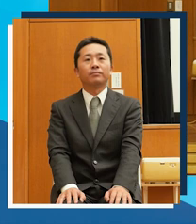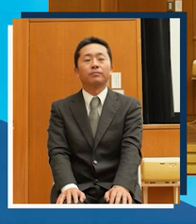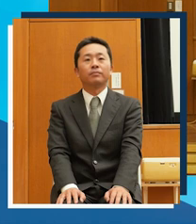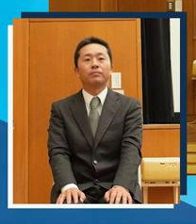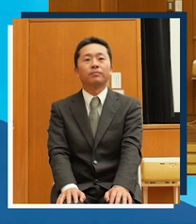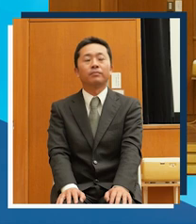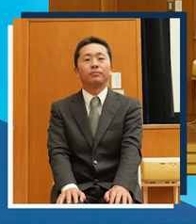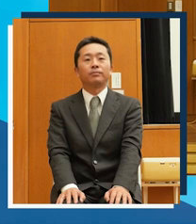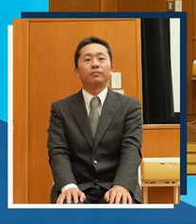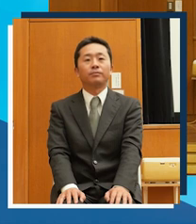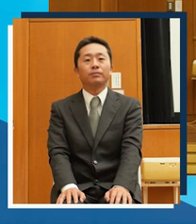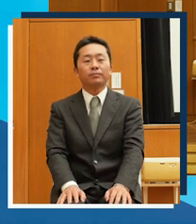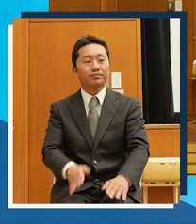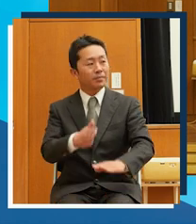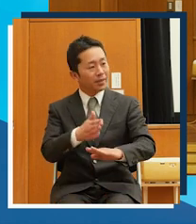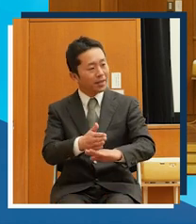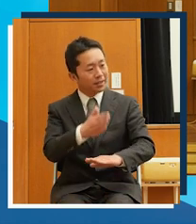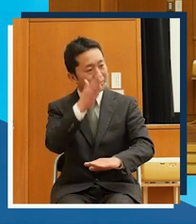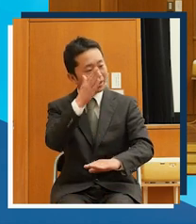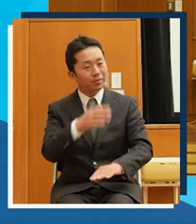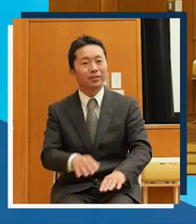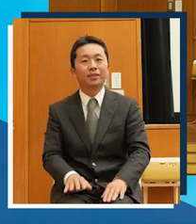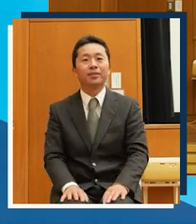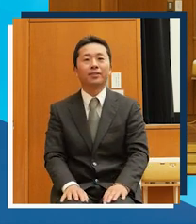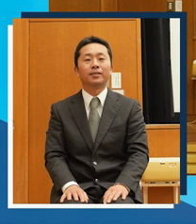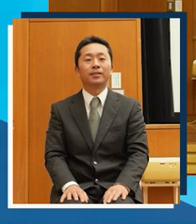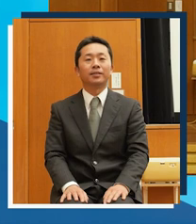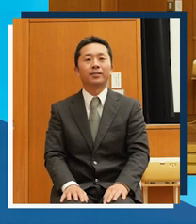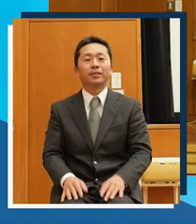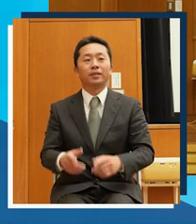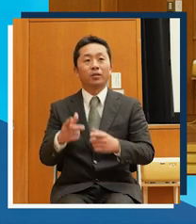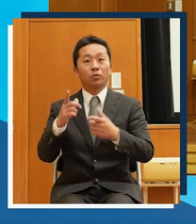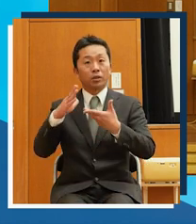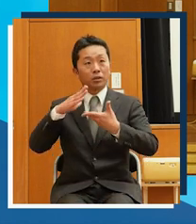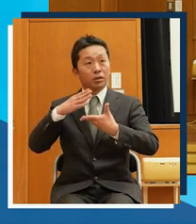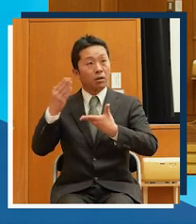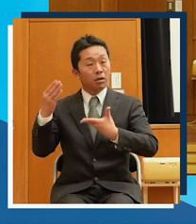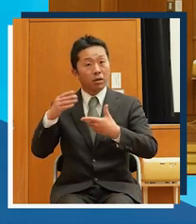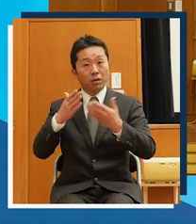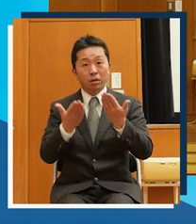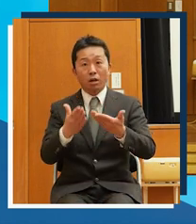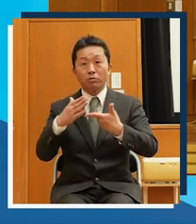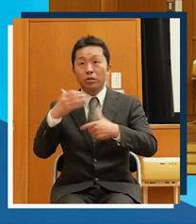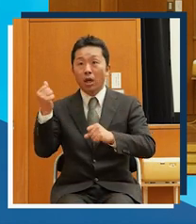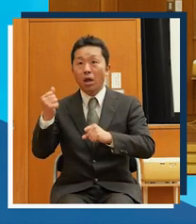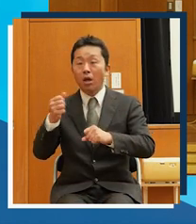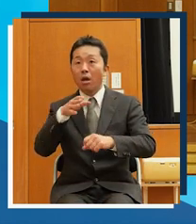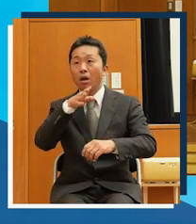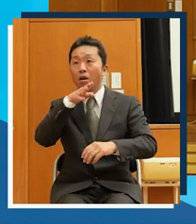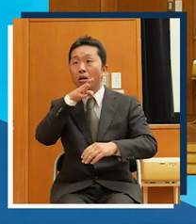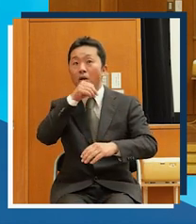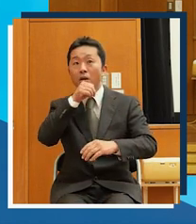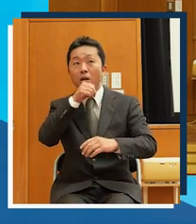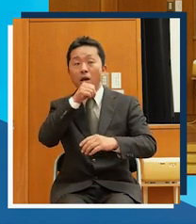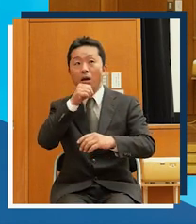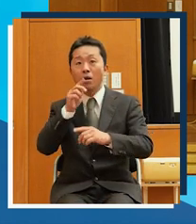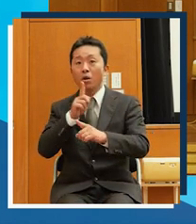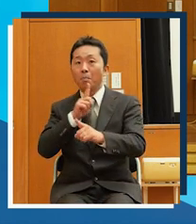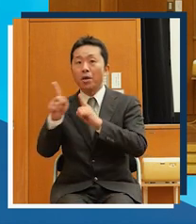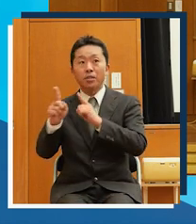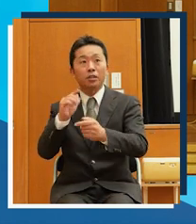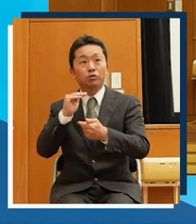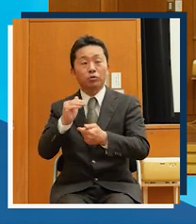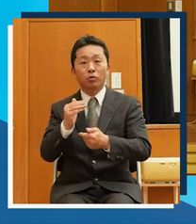たんはいありがとうございましたあの同じ学生同じ世代の方々からのメッセージということで学生の